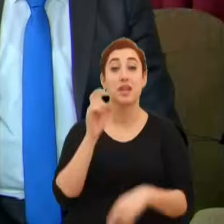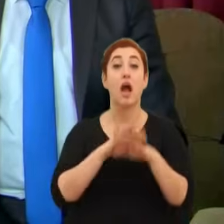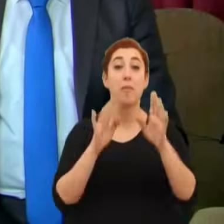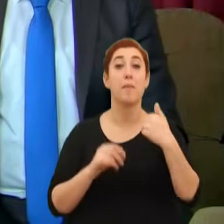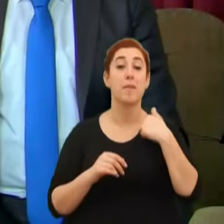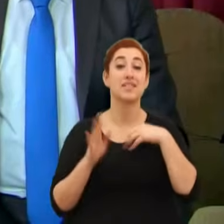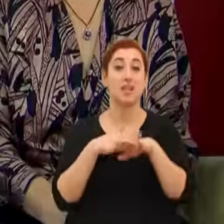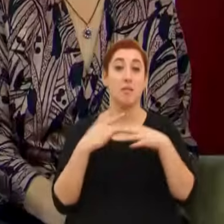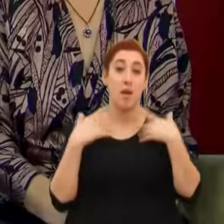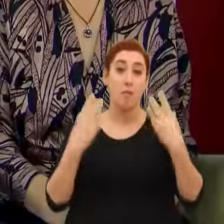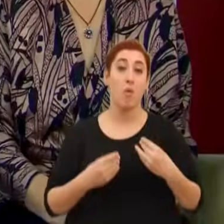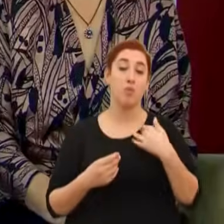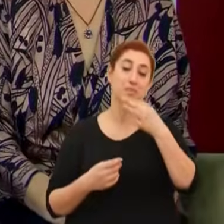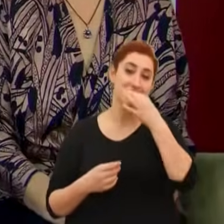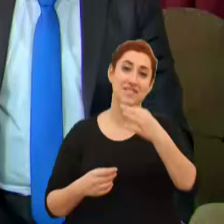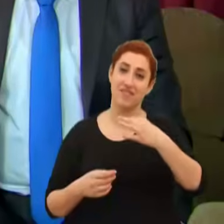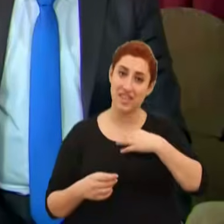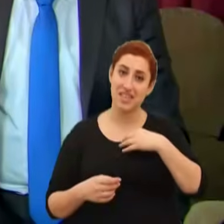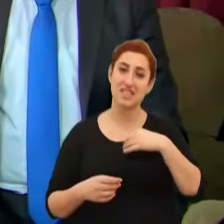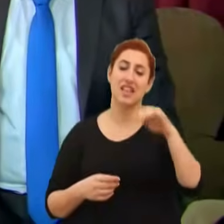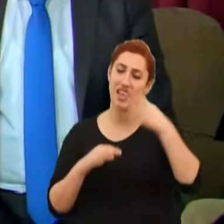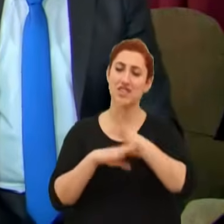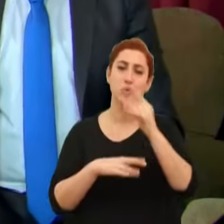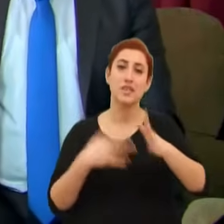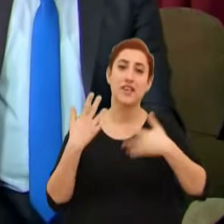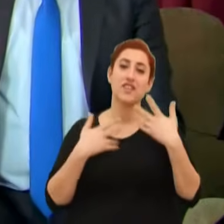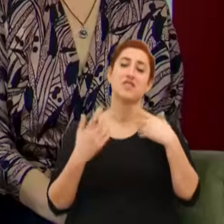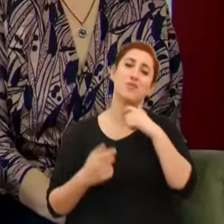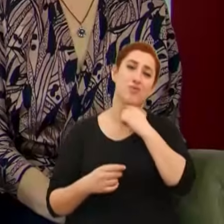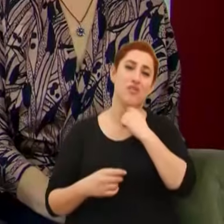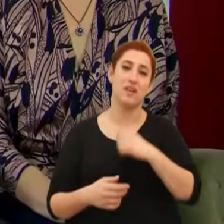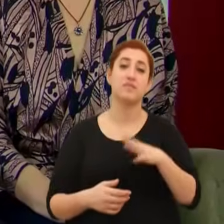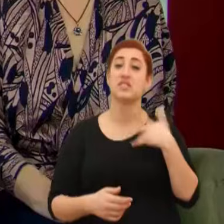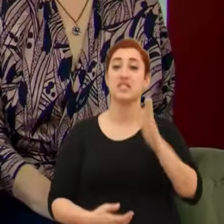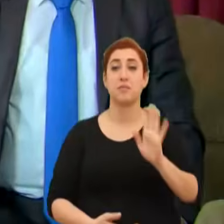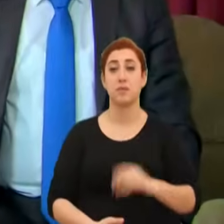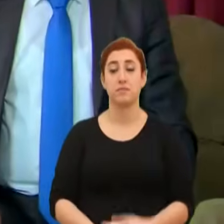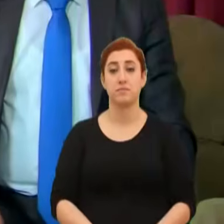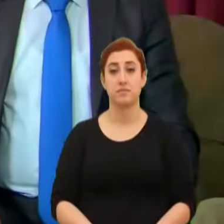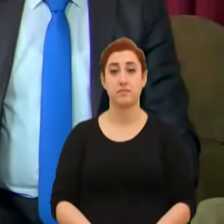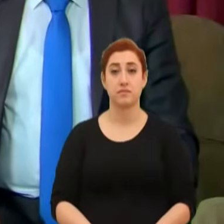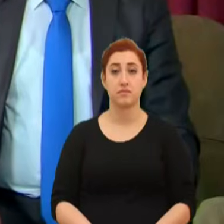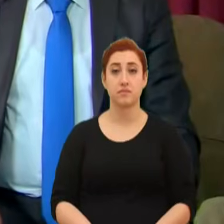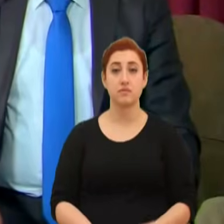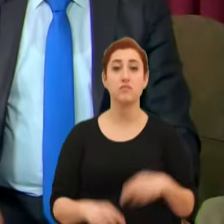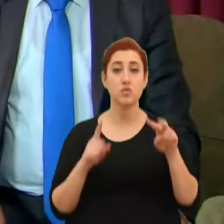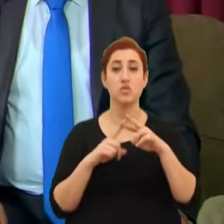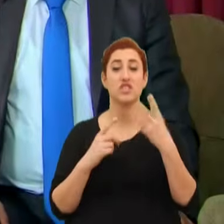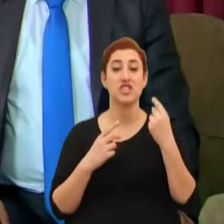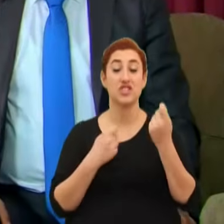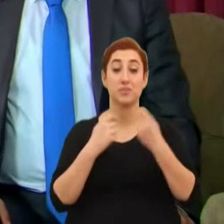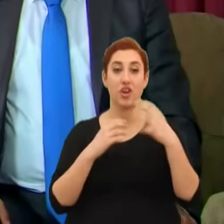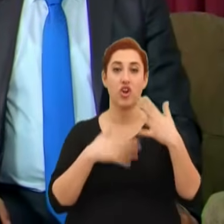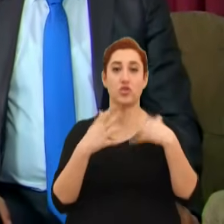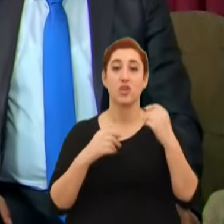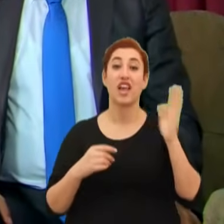dakika ama ben sebep oldum. İzin verirseniz hakikaten çok sevineceğim ne olur ya. İstemem. Nurhan işler sarpa